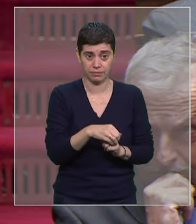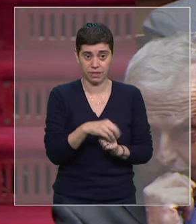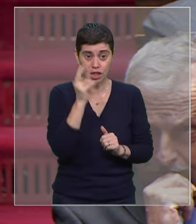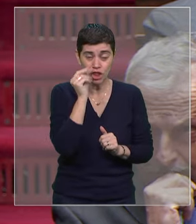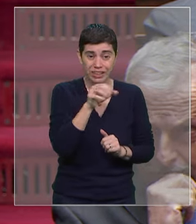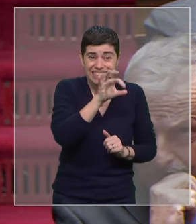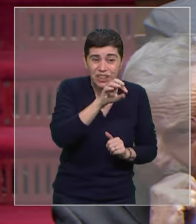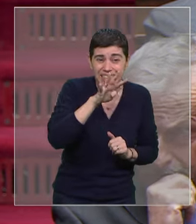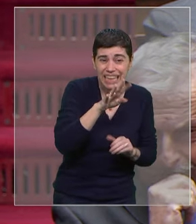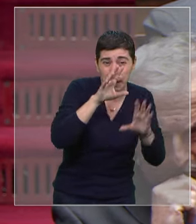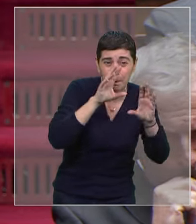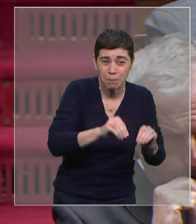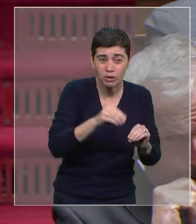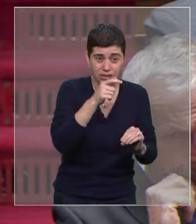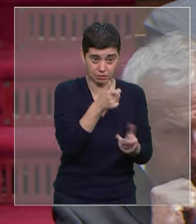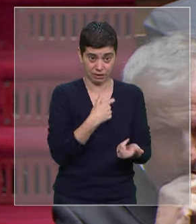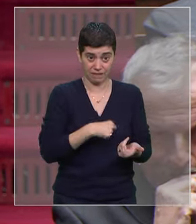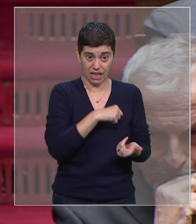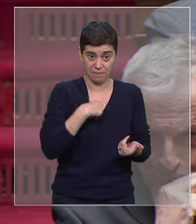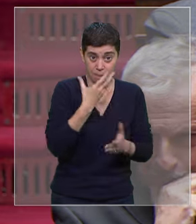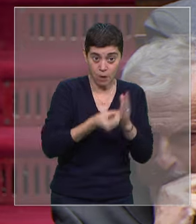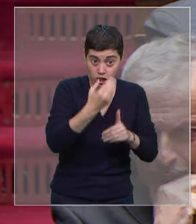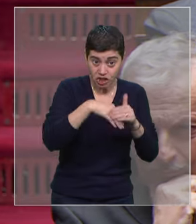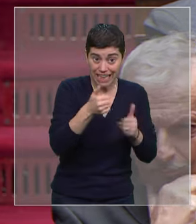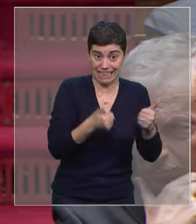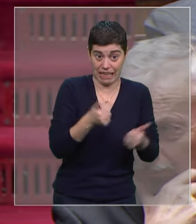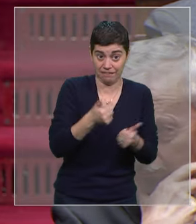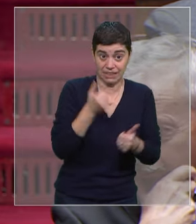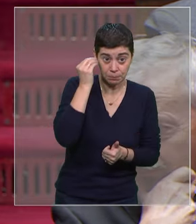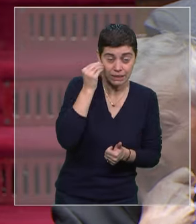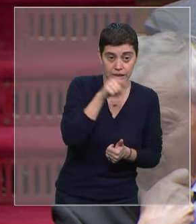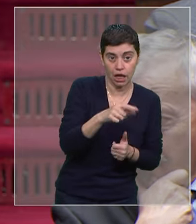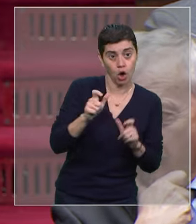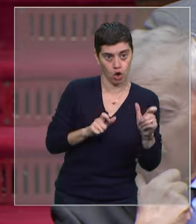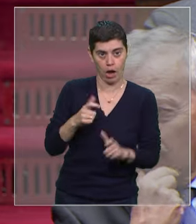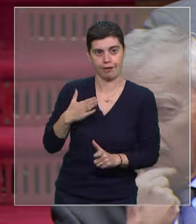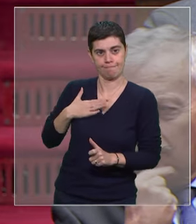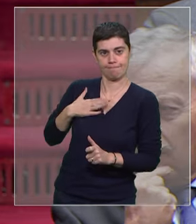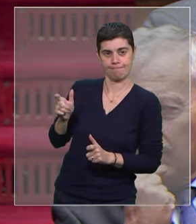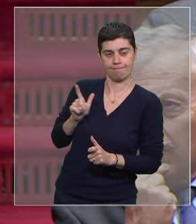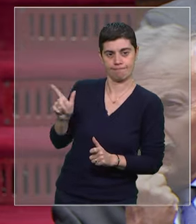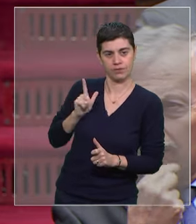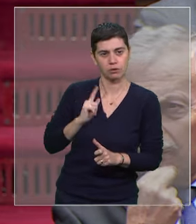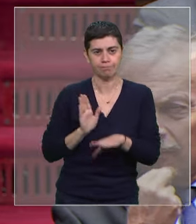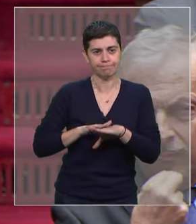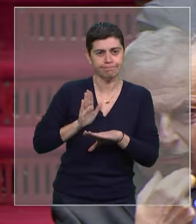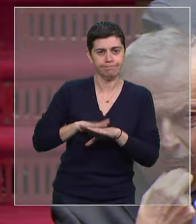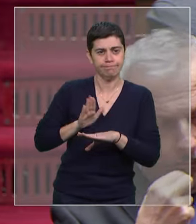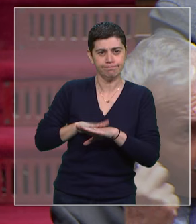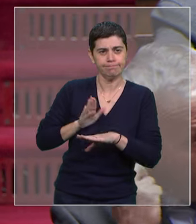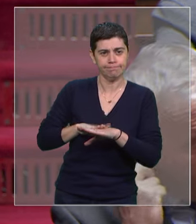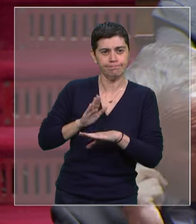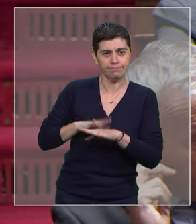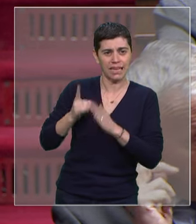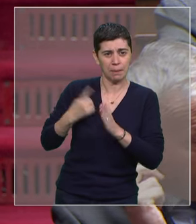54 postes infirmiers manquent en psy. Avec ma collègue Julie Lahernos, nous alertons sans cesse sur la situation en Pays de la Loire. La